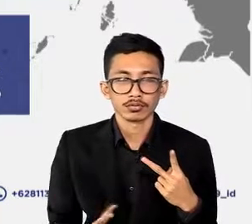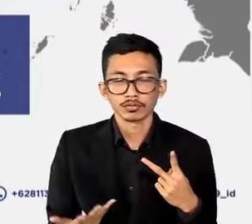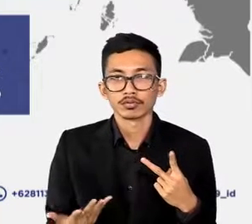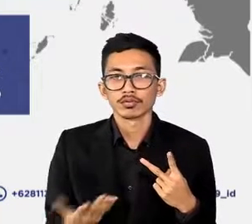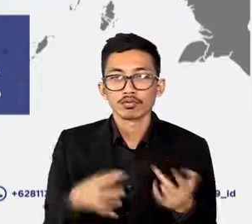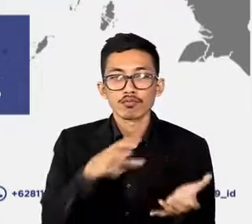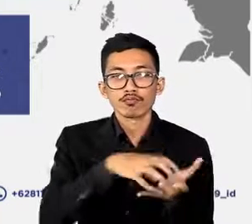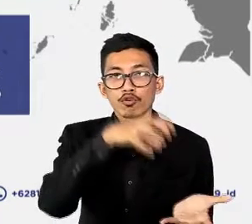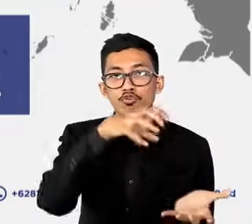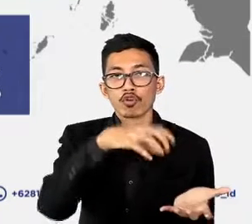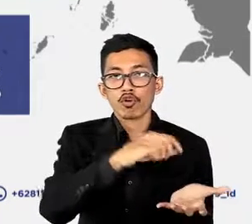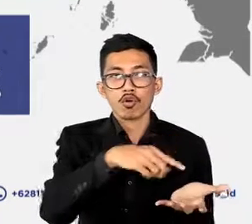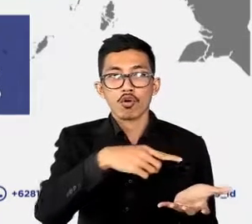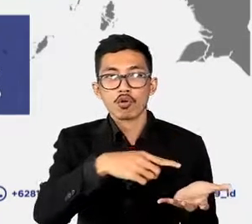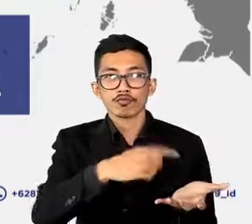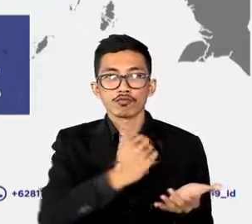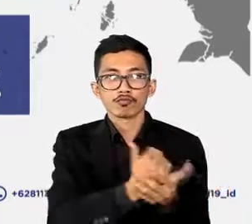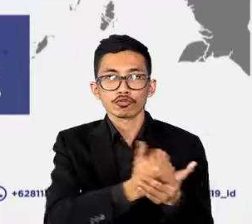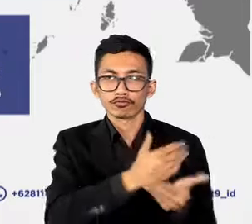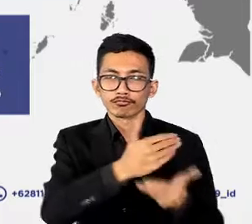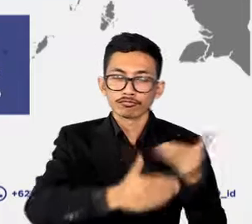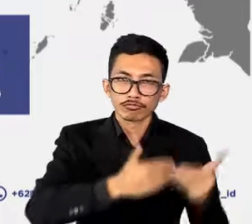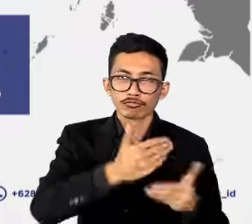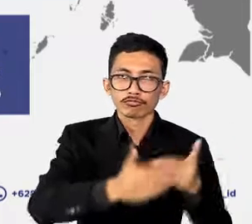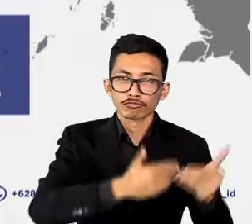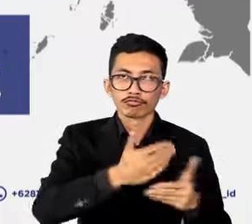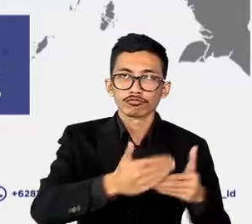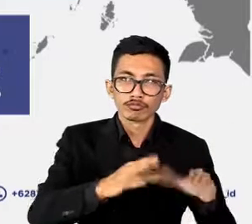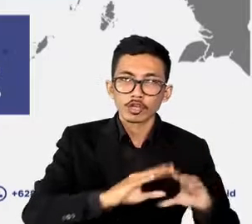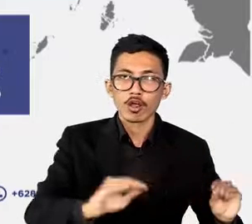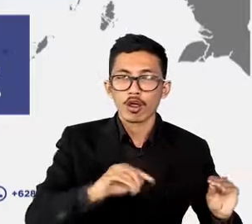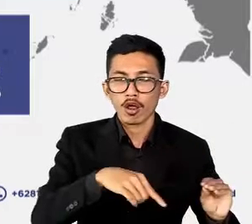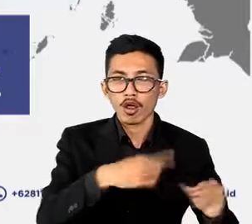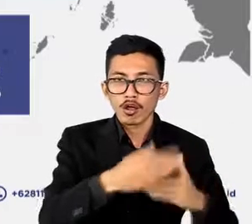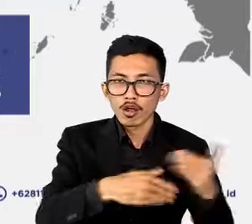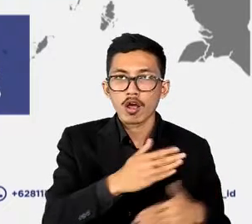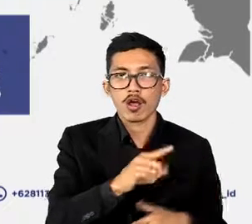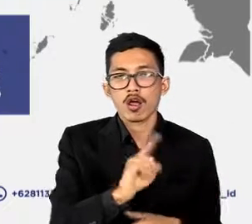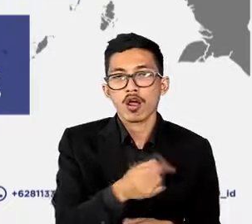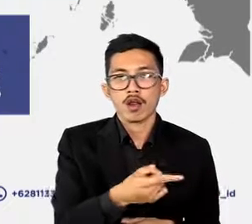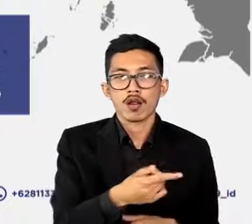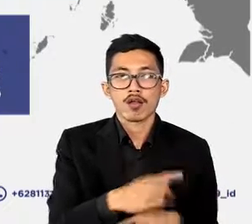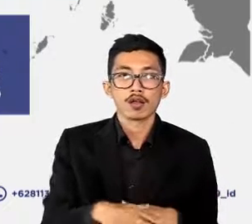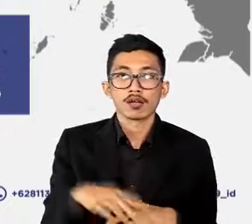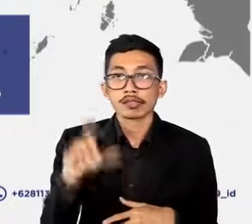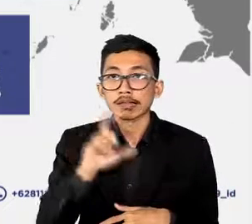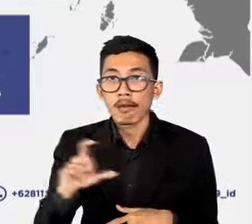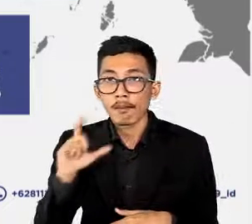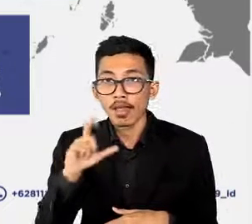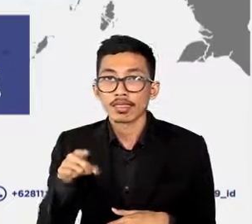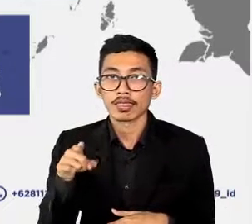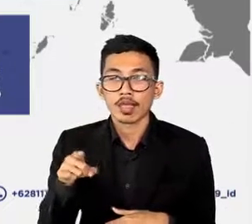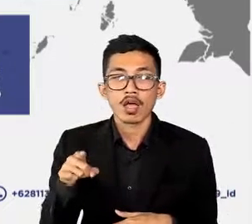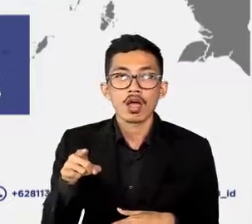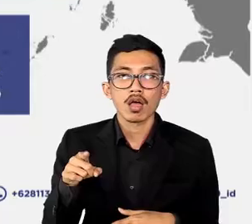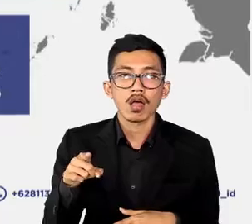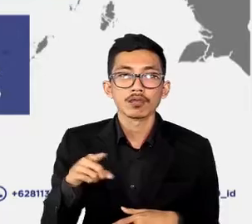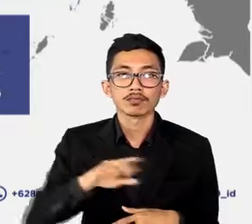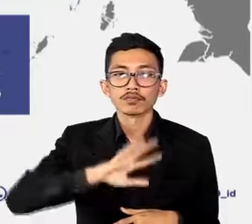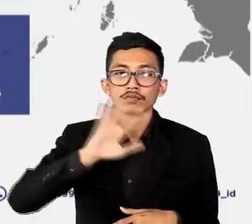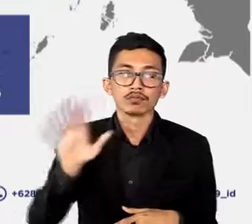kinerja posko sesuai tugas dan fungsinya apabila dalam minggu ini Bapak Ibu Camat di wilayah ini dapat memenuhi